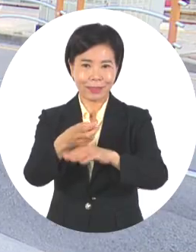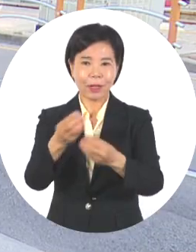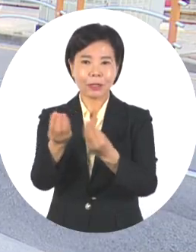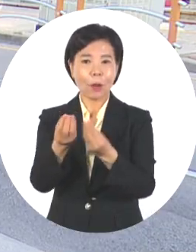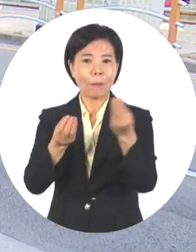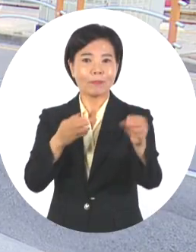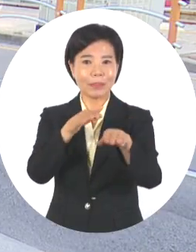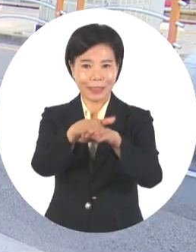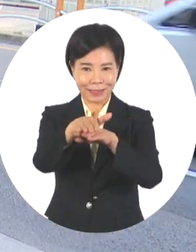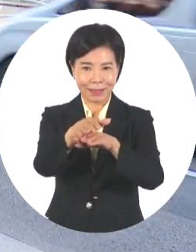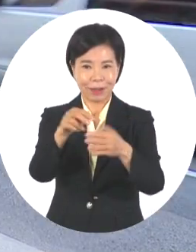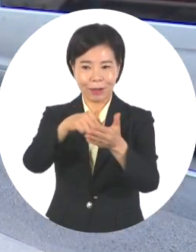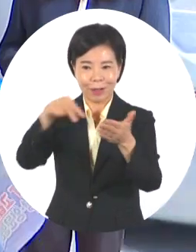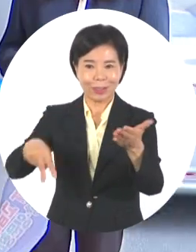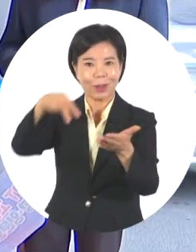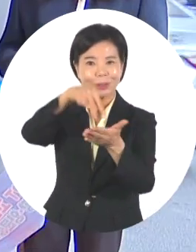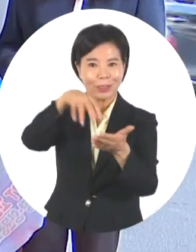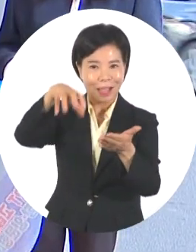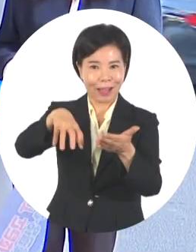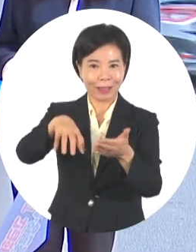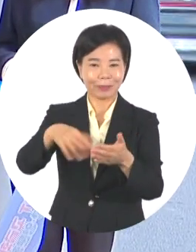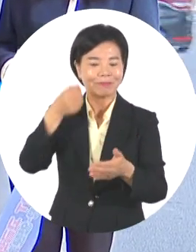첫 선을 보였습니다.